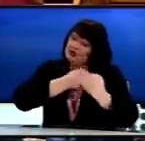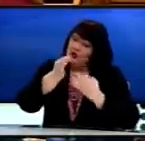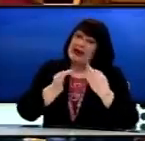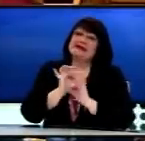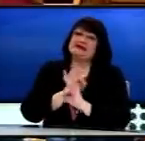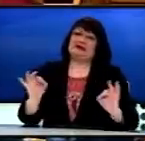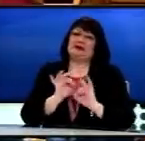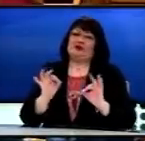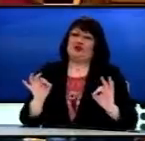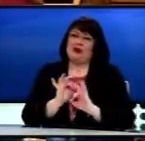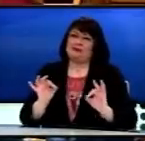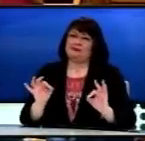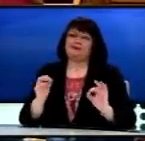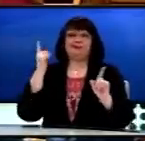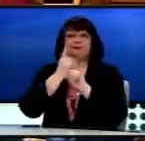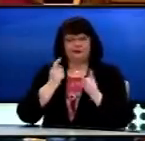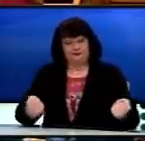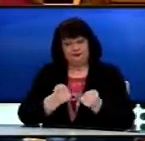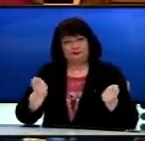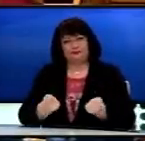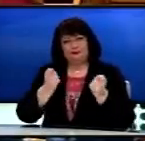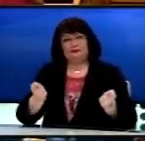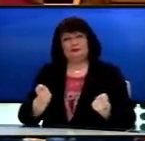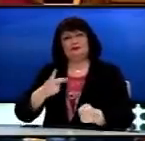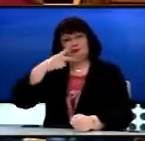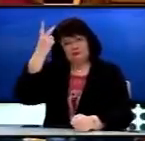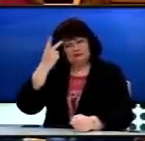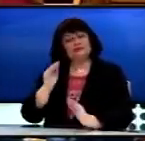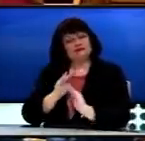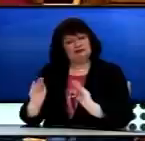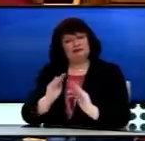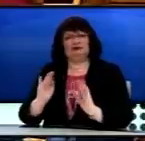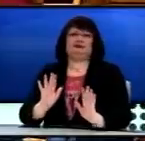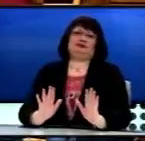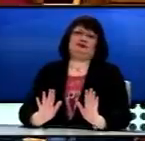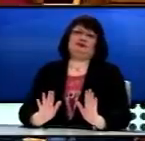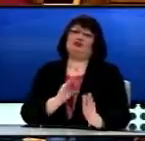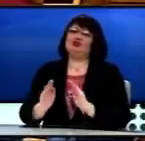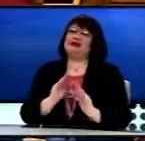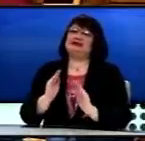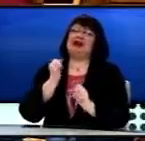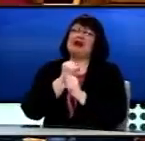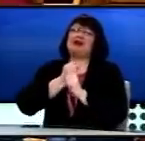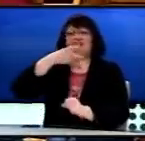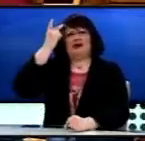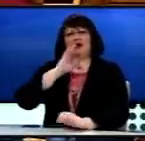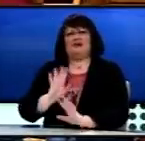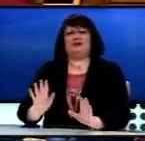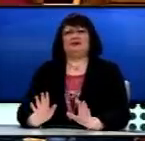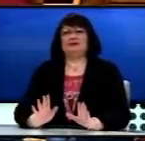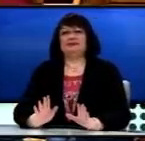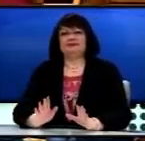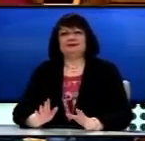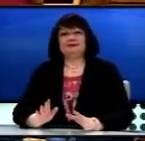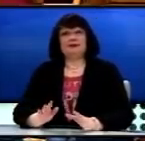απολύτως σίγουροι ότι ειδικά για τους εργαζόμενους τα εργασιακά τους δικαιώματα θα διαφυλαχθούν. Και ότι η δήλωση ενδεχομένως